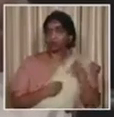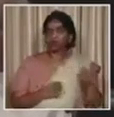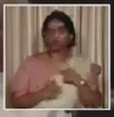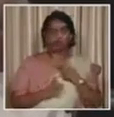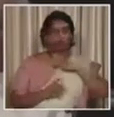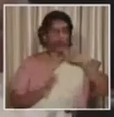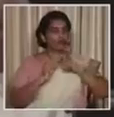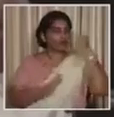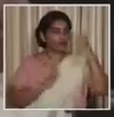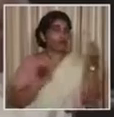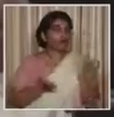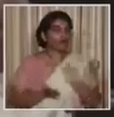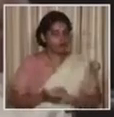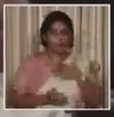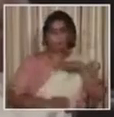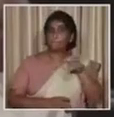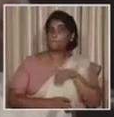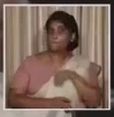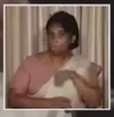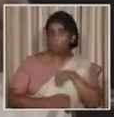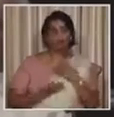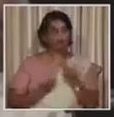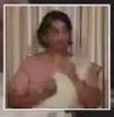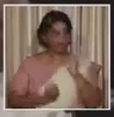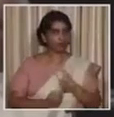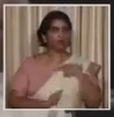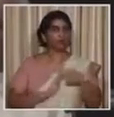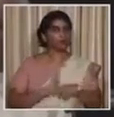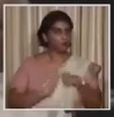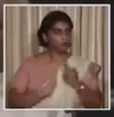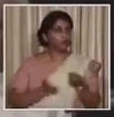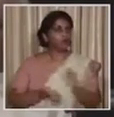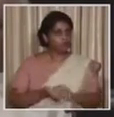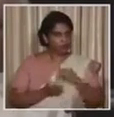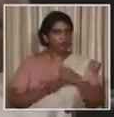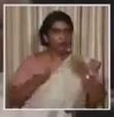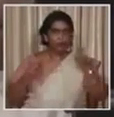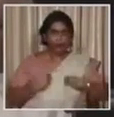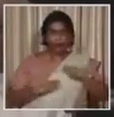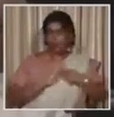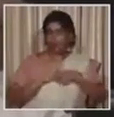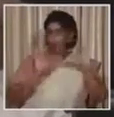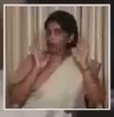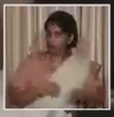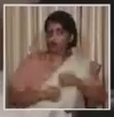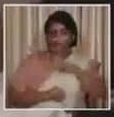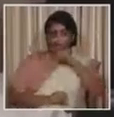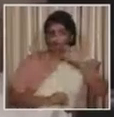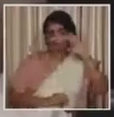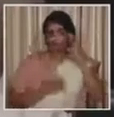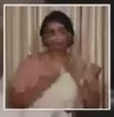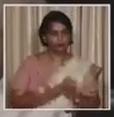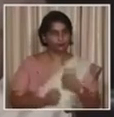අපේ ජාත්‍යන්තරයේ යලි පිළිගැනීමක් ලැබෙනවා. ශ්‍රී ලංකාව තව දුරටත් බංකොලොත් රටක් නොවන බවට සාතිකයක්